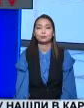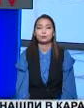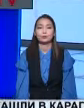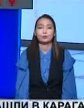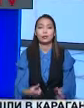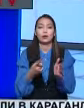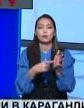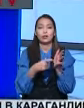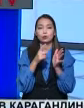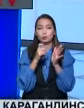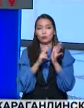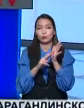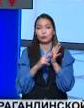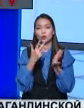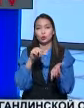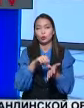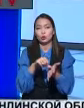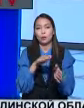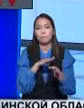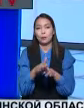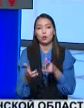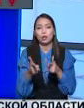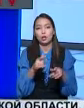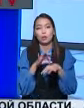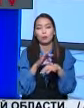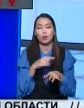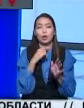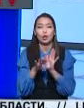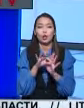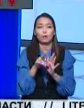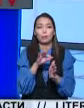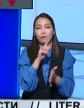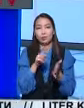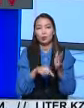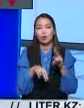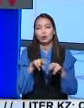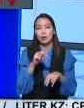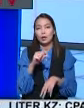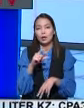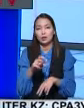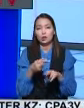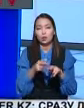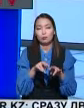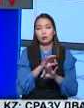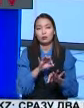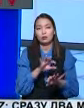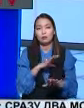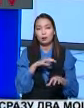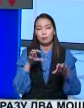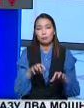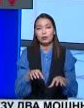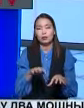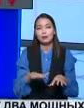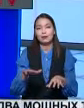В Караганде 183 участка полностью готовы к проведению референдума по вопросу строительства АЭС. Об этом рассказал председатель